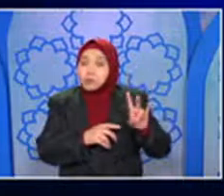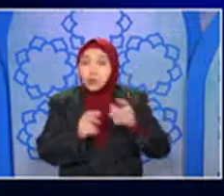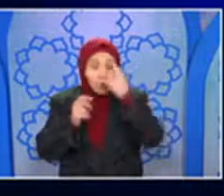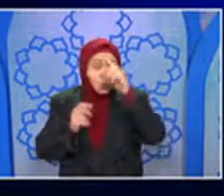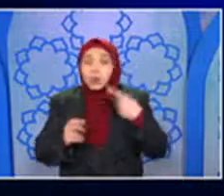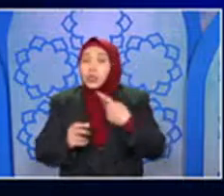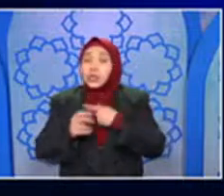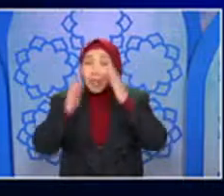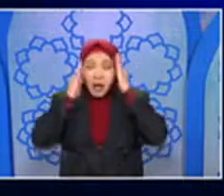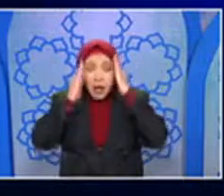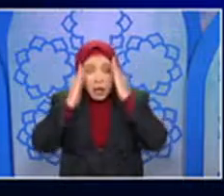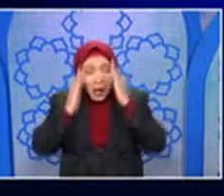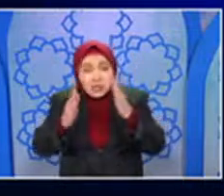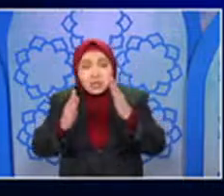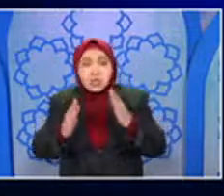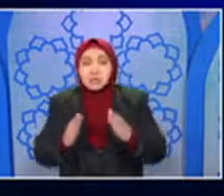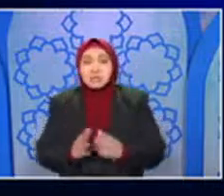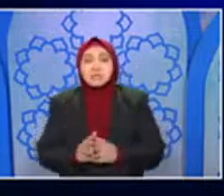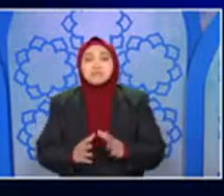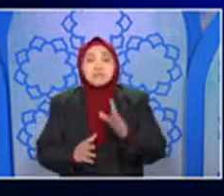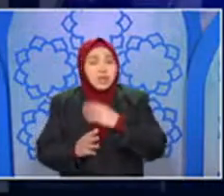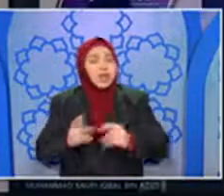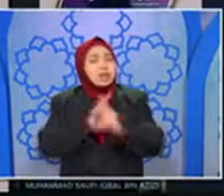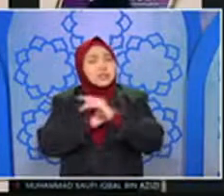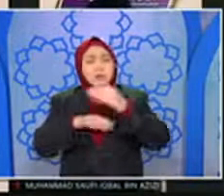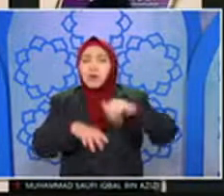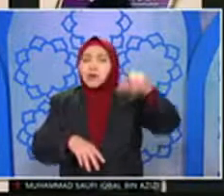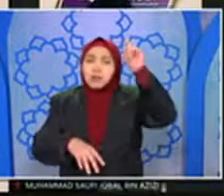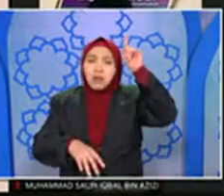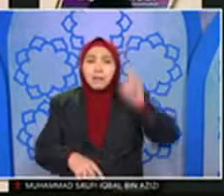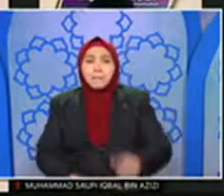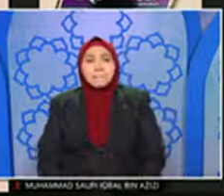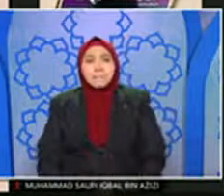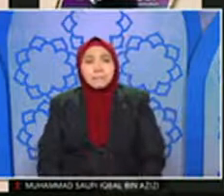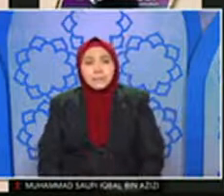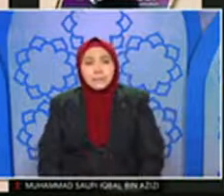kita hayati bertasbih kepada Allah.